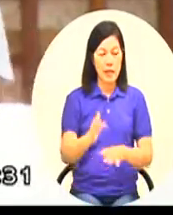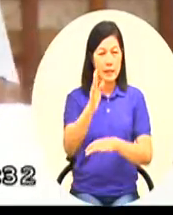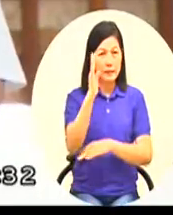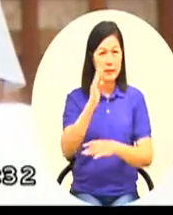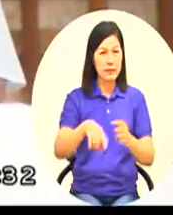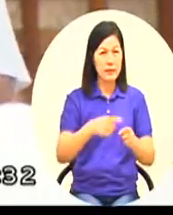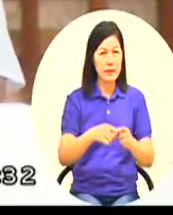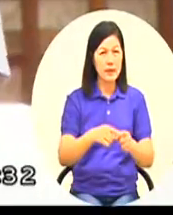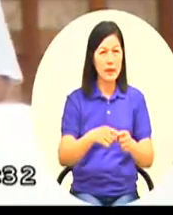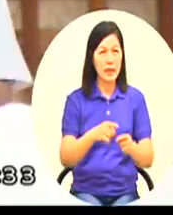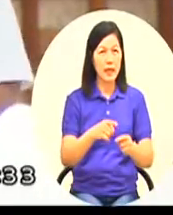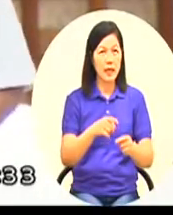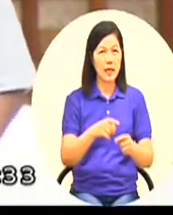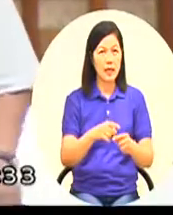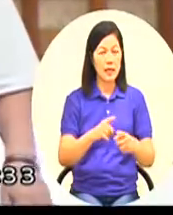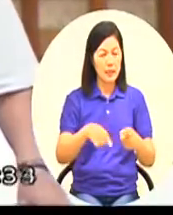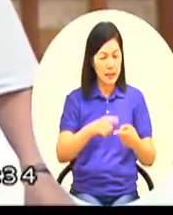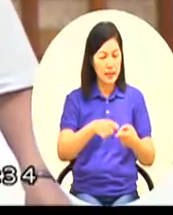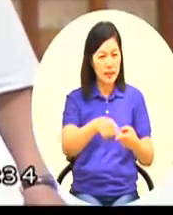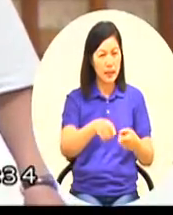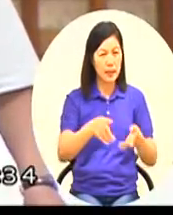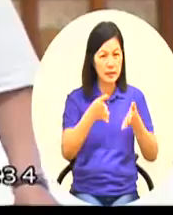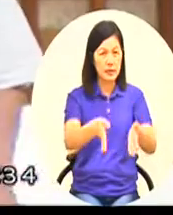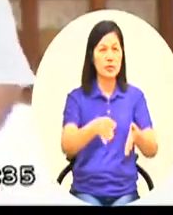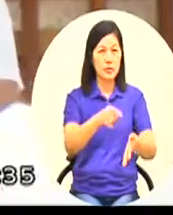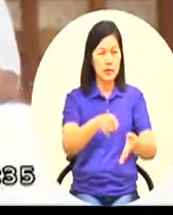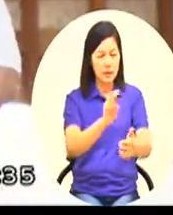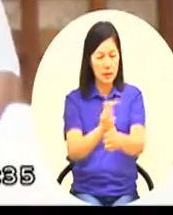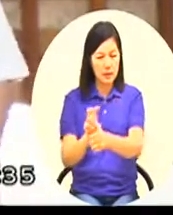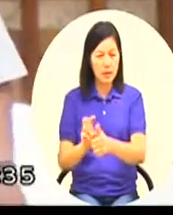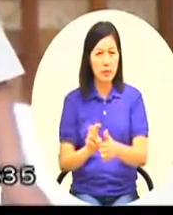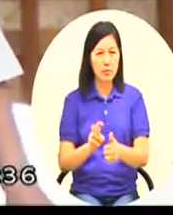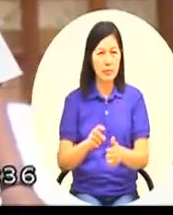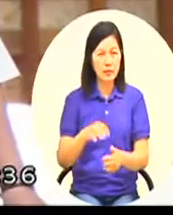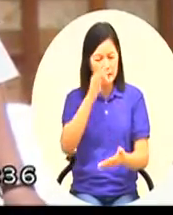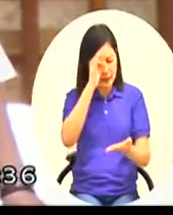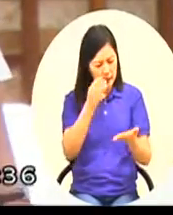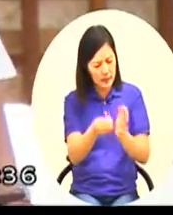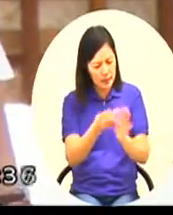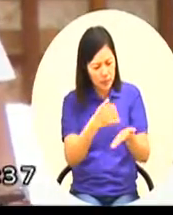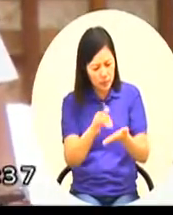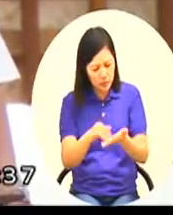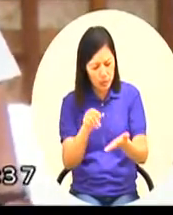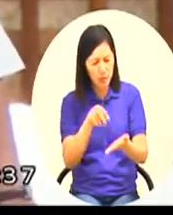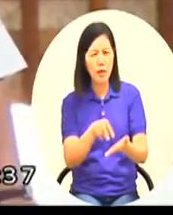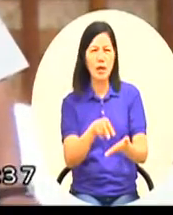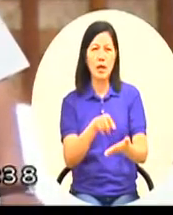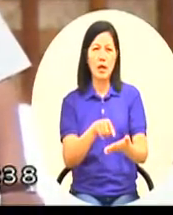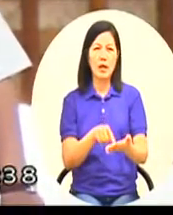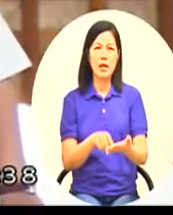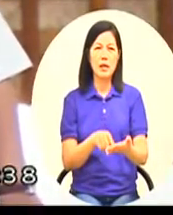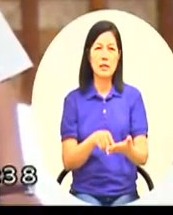在这上面要更多的一个照顾。可是看了整个预算里面来讲，